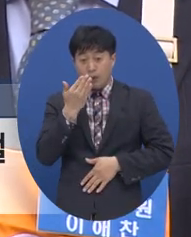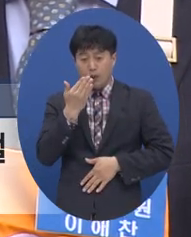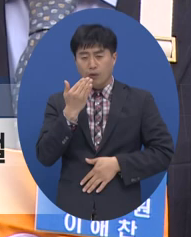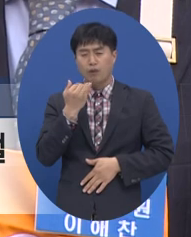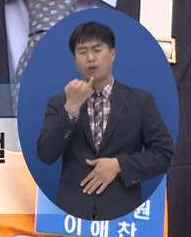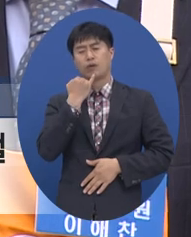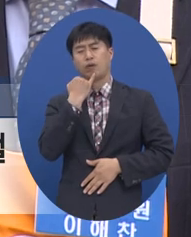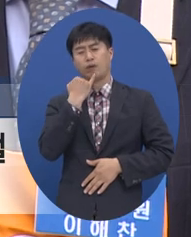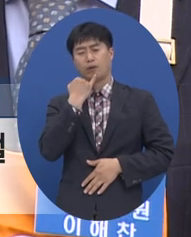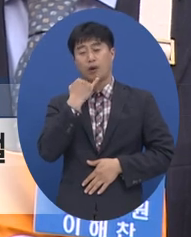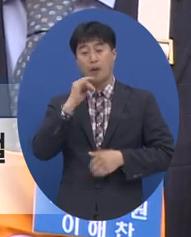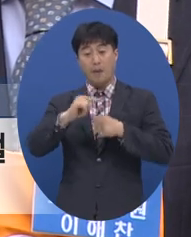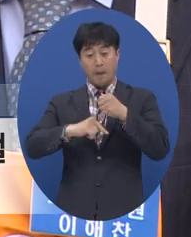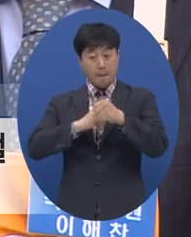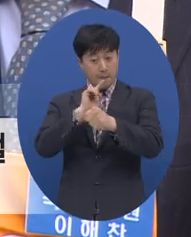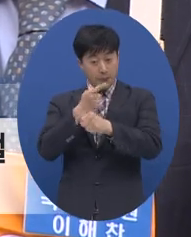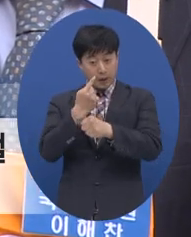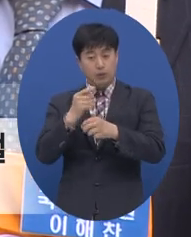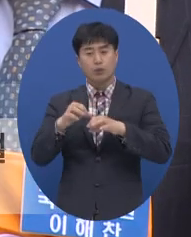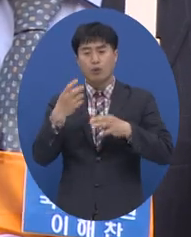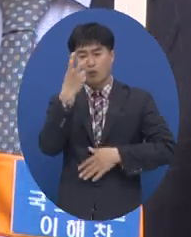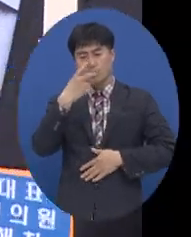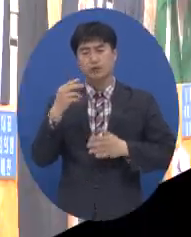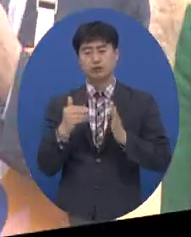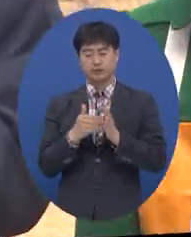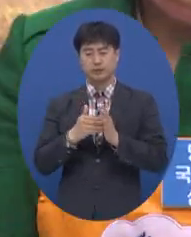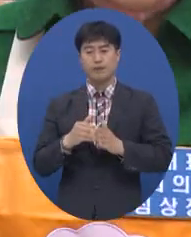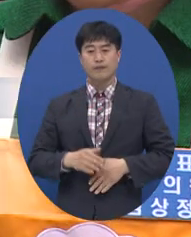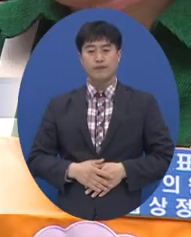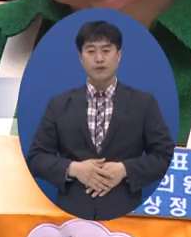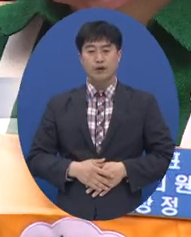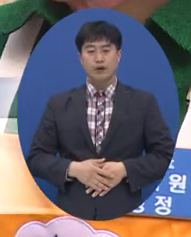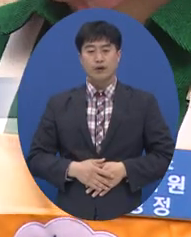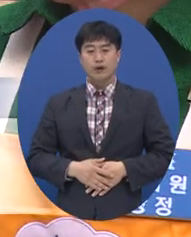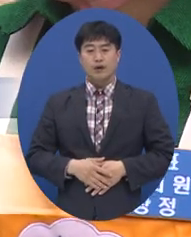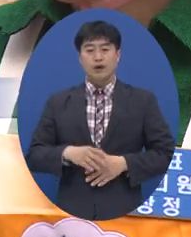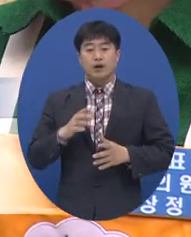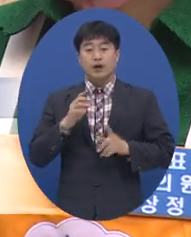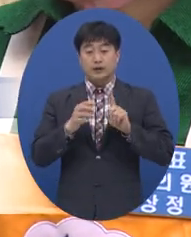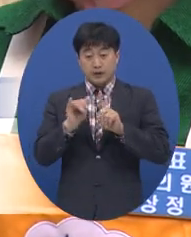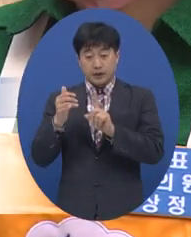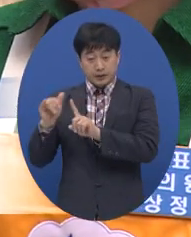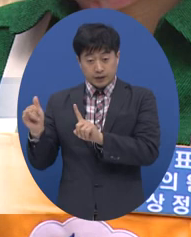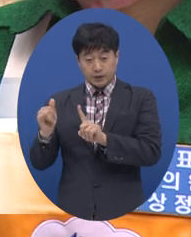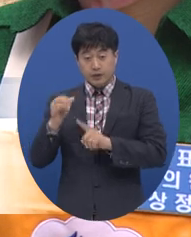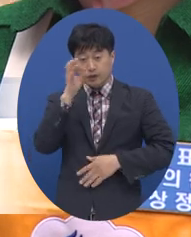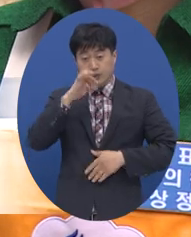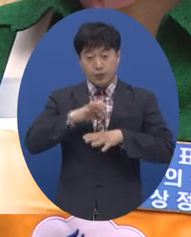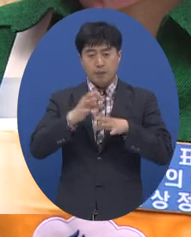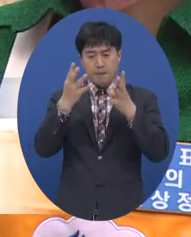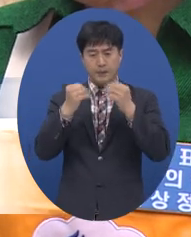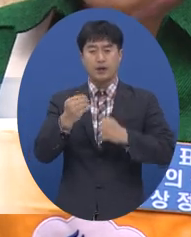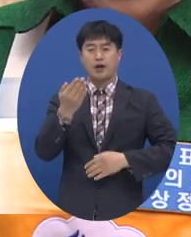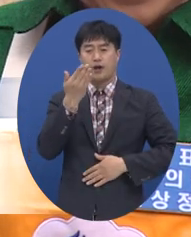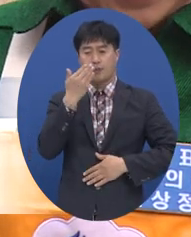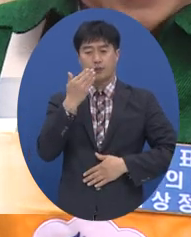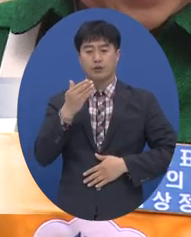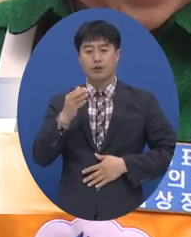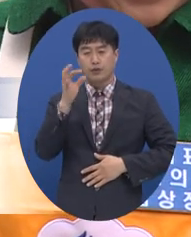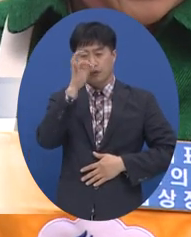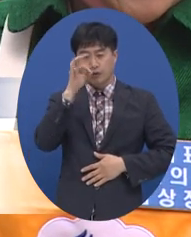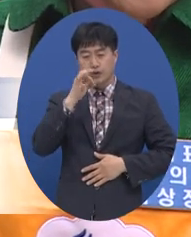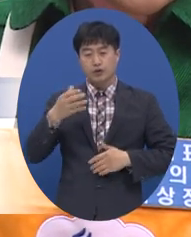먹어도 아무 지장이 없다는 게 100년간 검증이 됐다고 합니다. 국민 한 분 한 분이 돼지고기를 많이